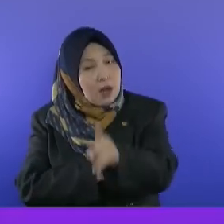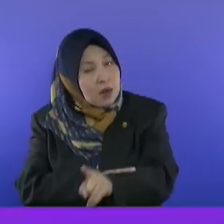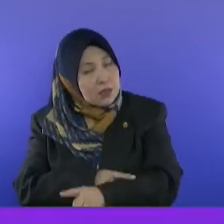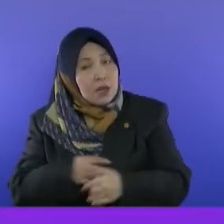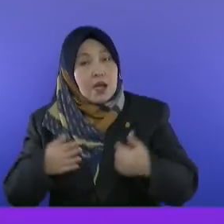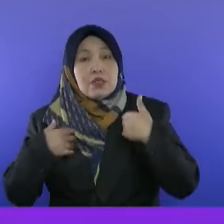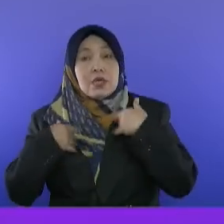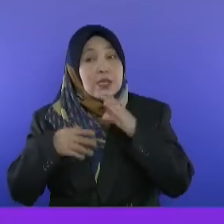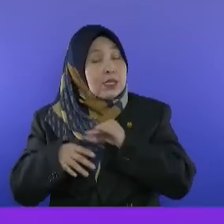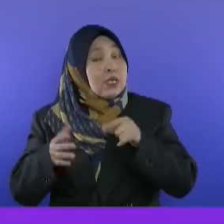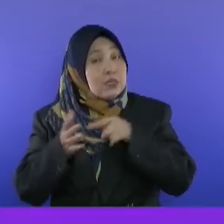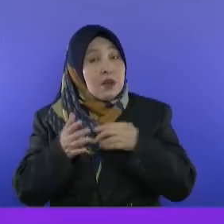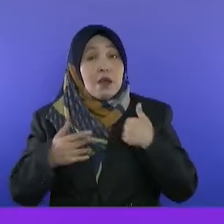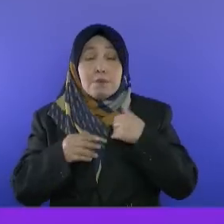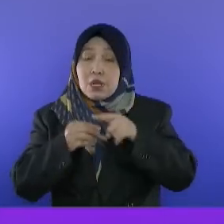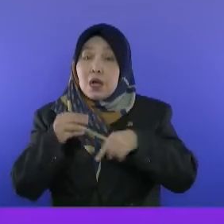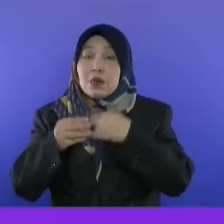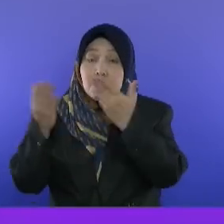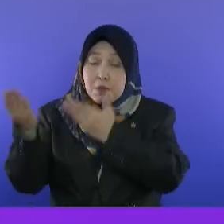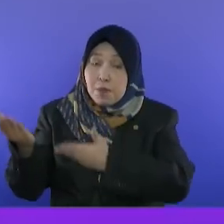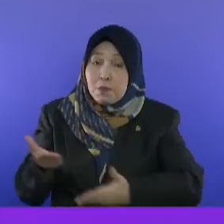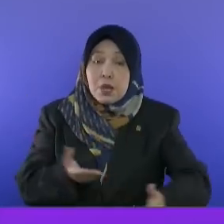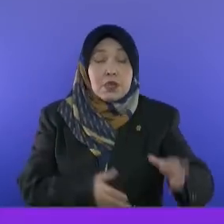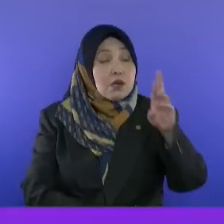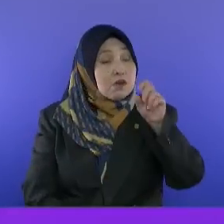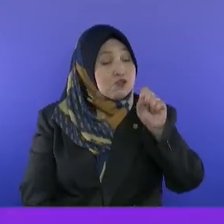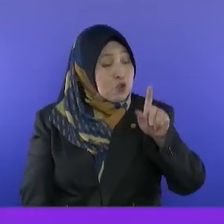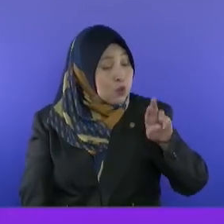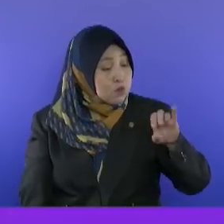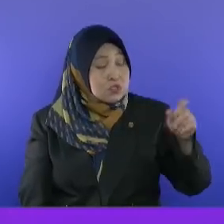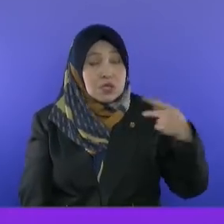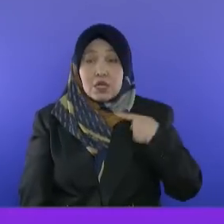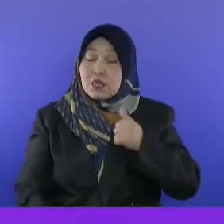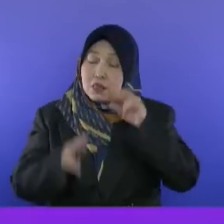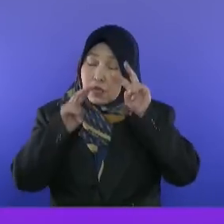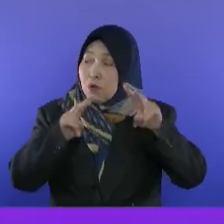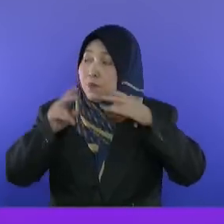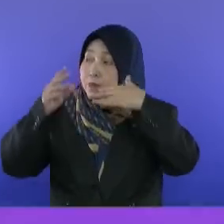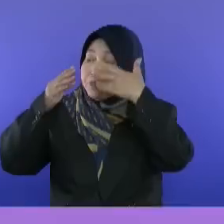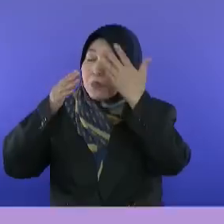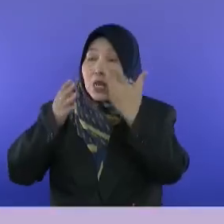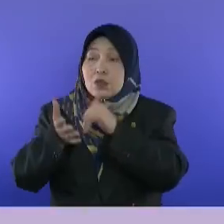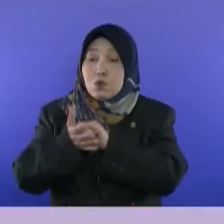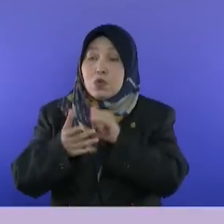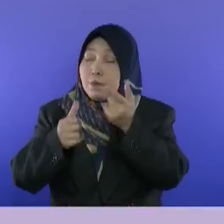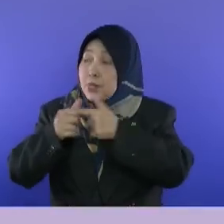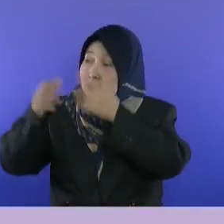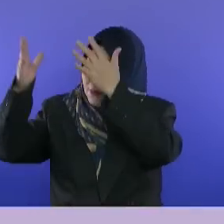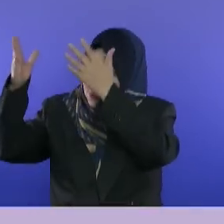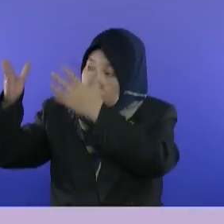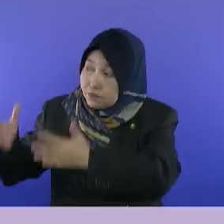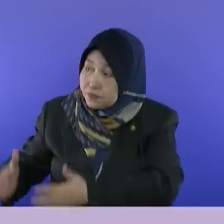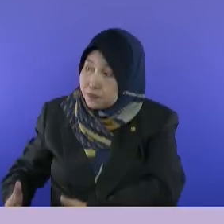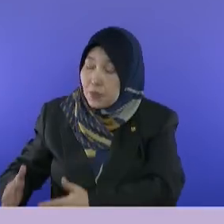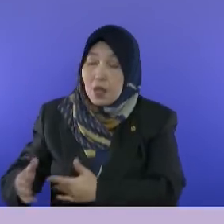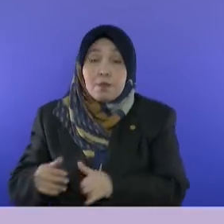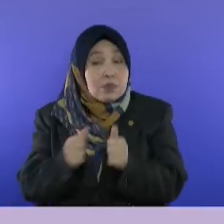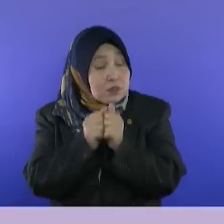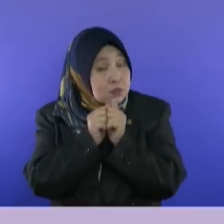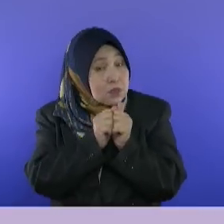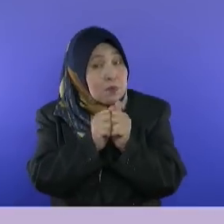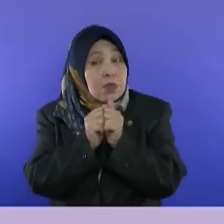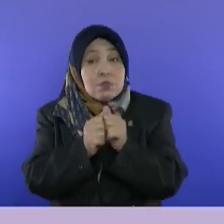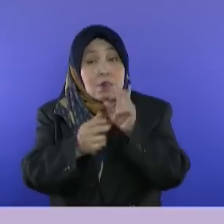yang adil dan ini adalah perkara yang membawa kepada resolusi kita pada hari ini kita saksikan yaitu yang pertama kita sama-sama